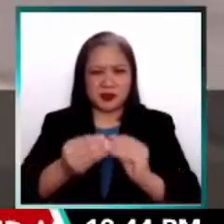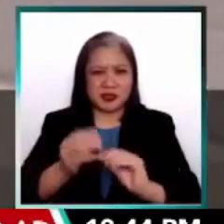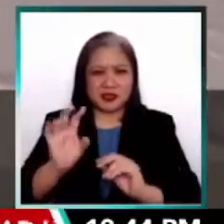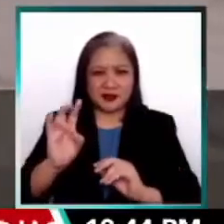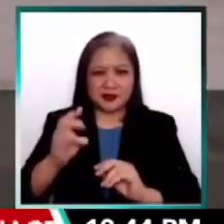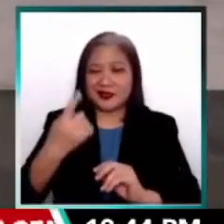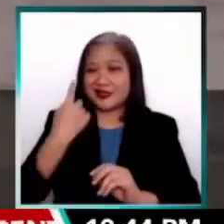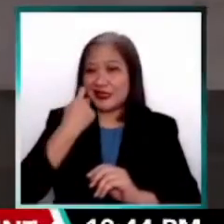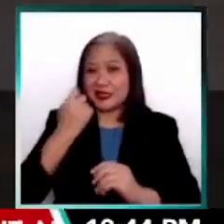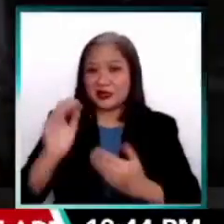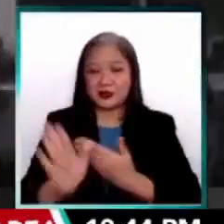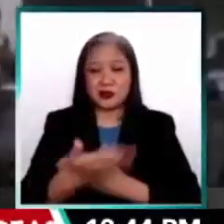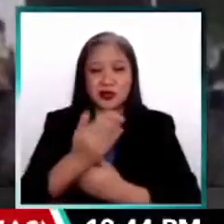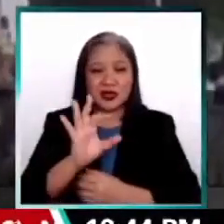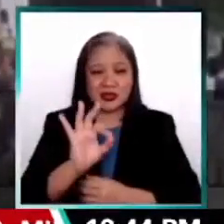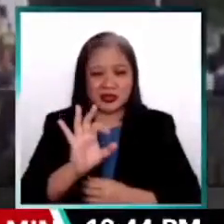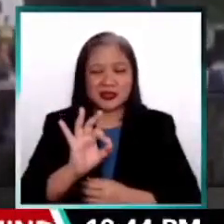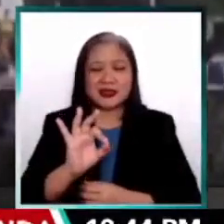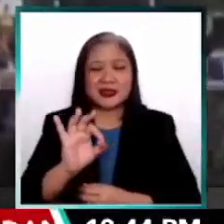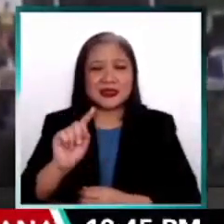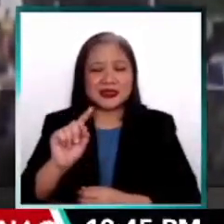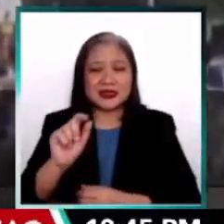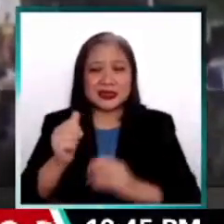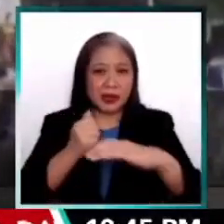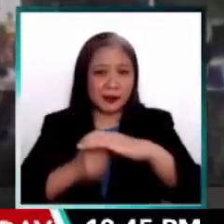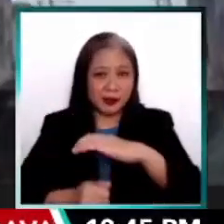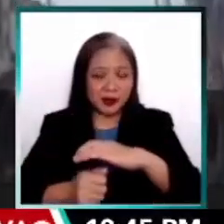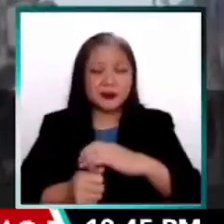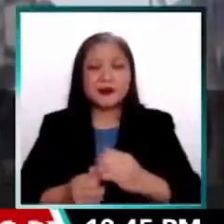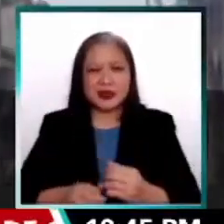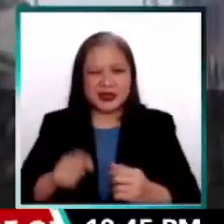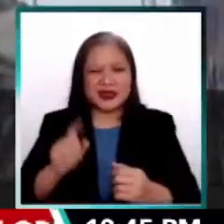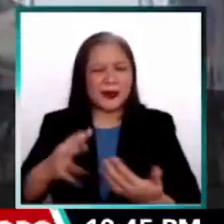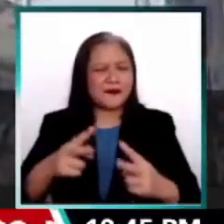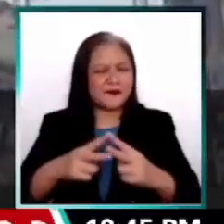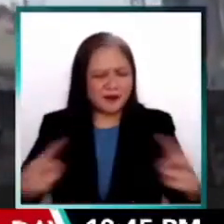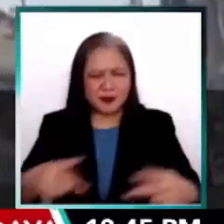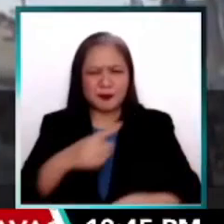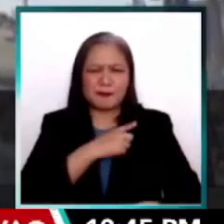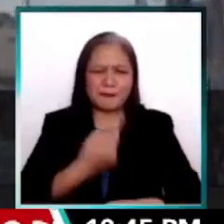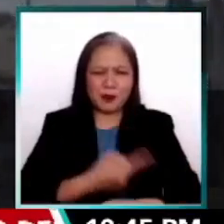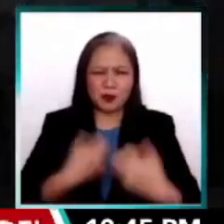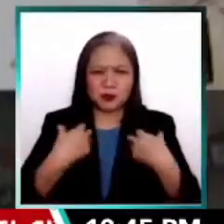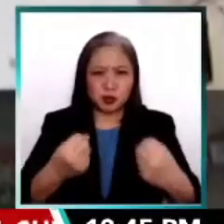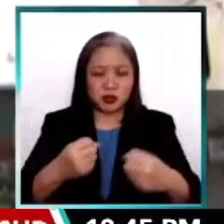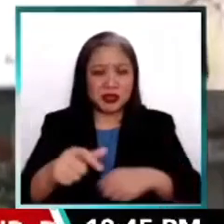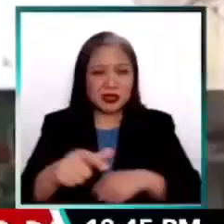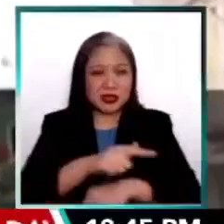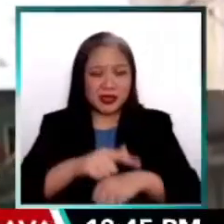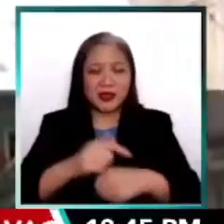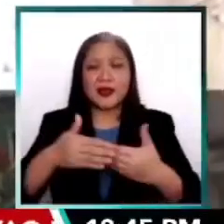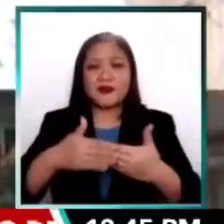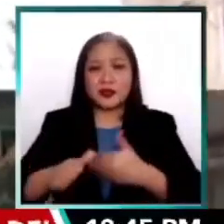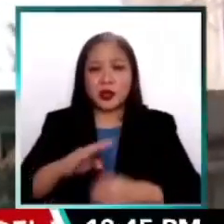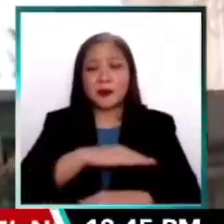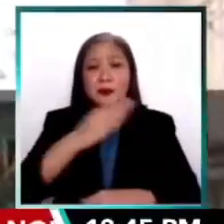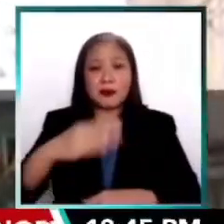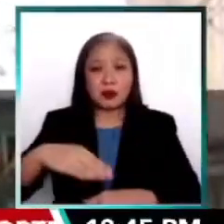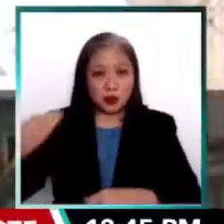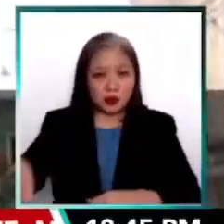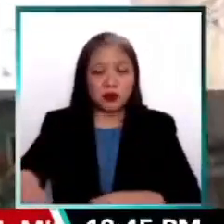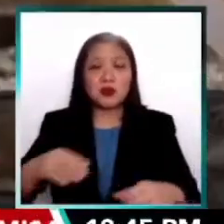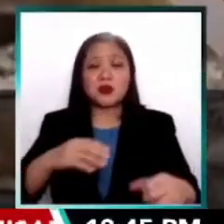umaga sa Tayum Abra ay sunod na pinakamalakas na lindol sa lupa matapos ang Bohol Quake noong